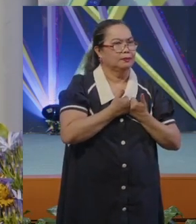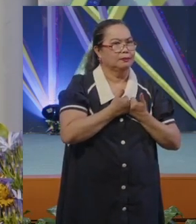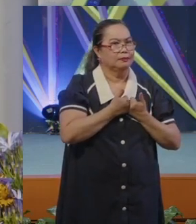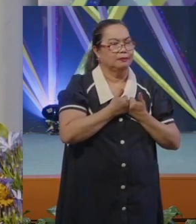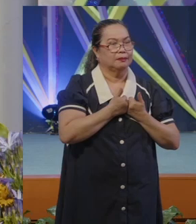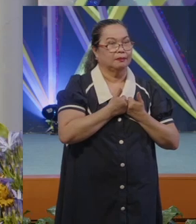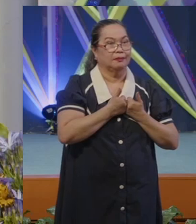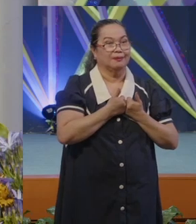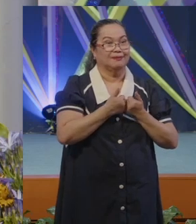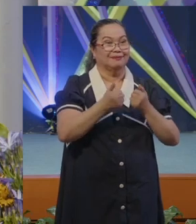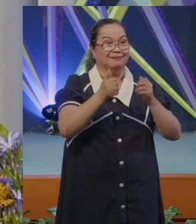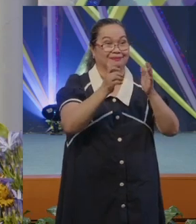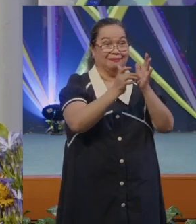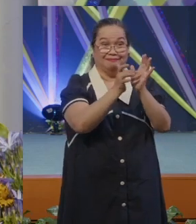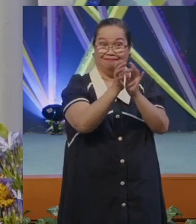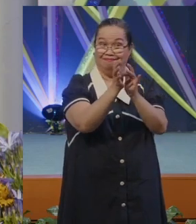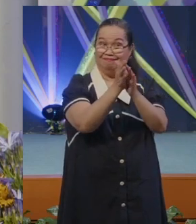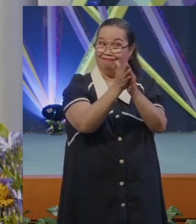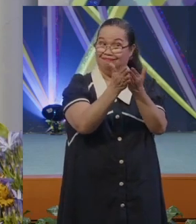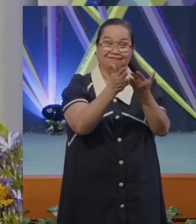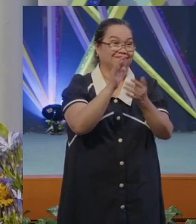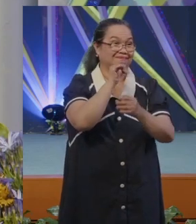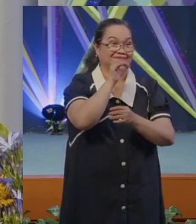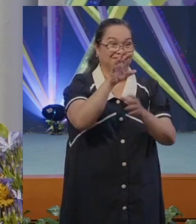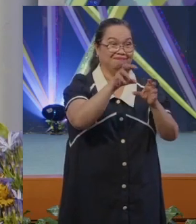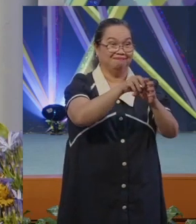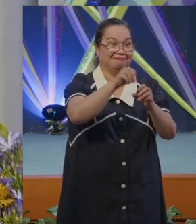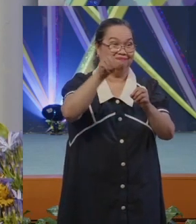This book of the law shall not depart from your mouth.